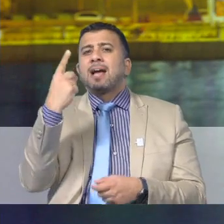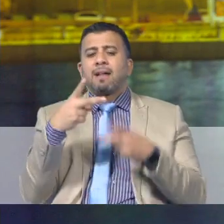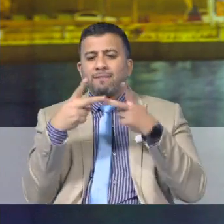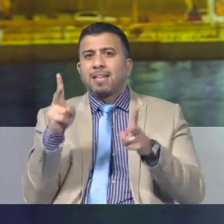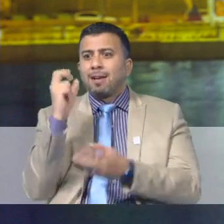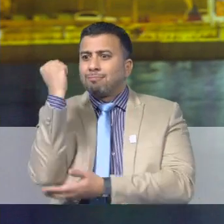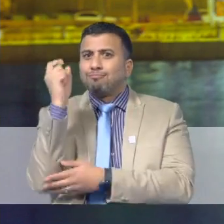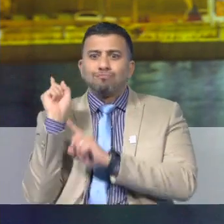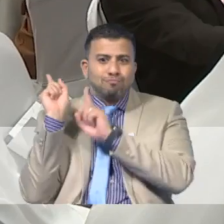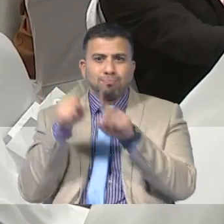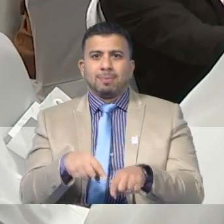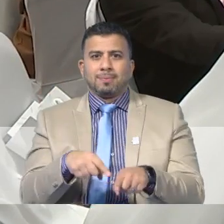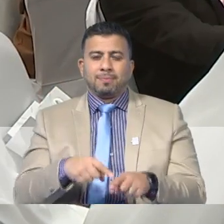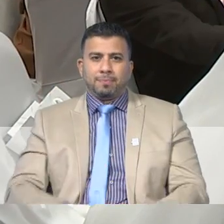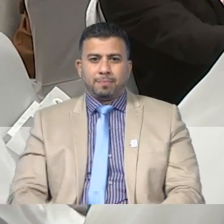تأسيسها.